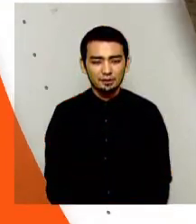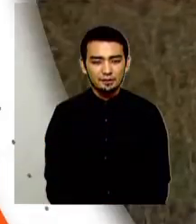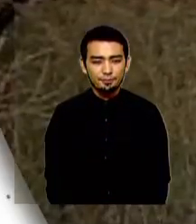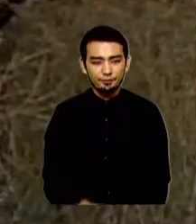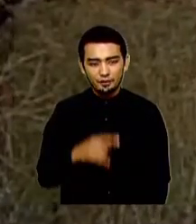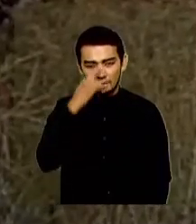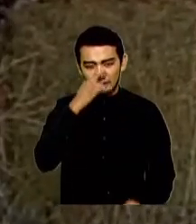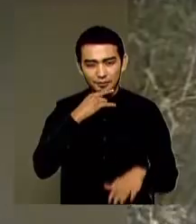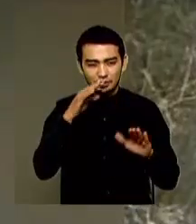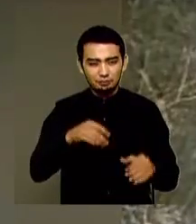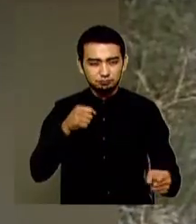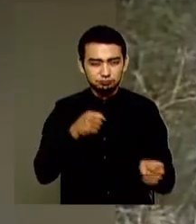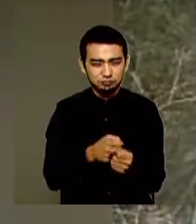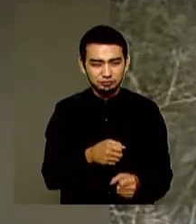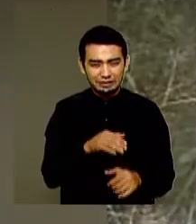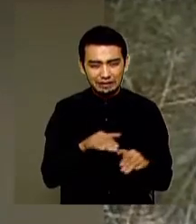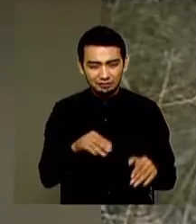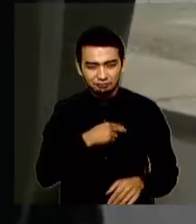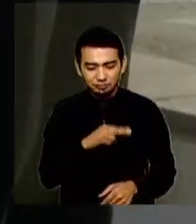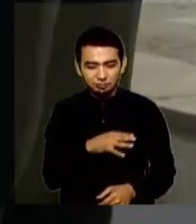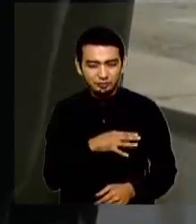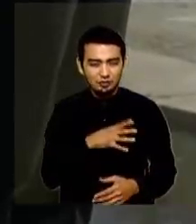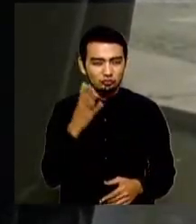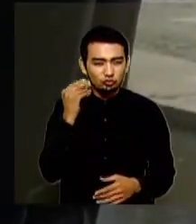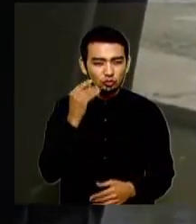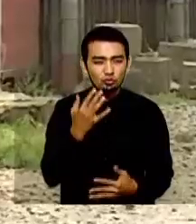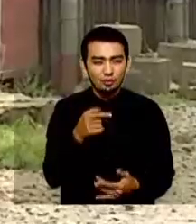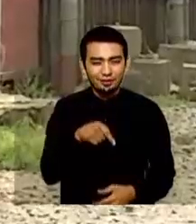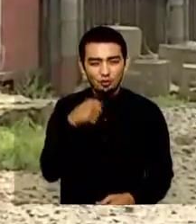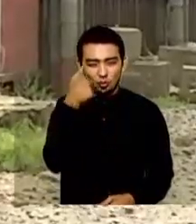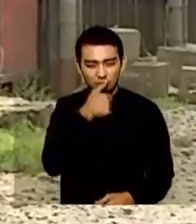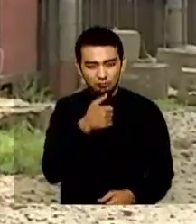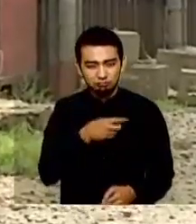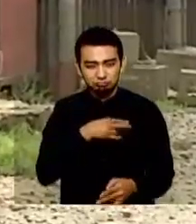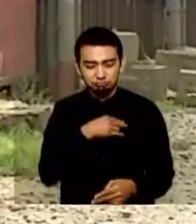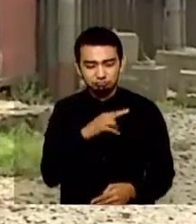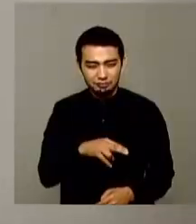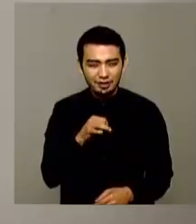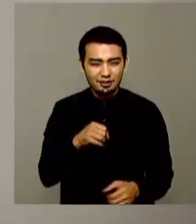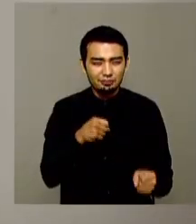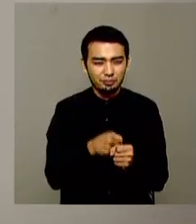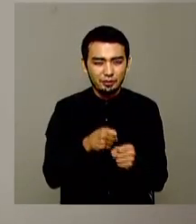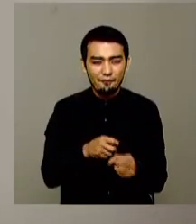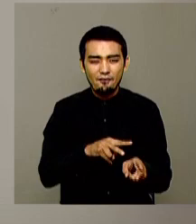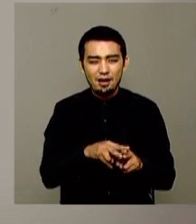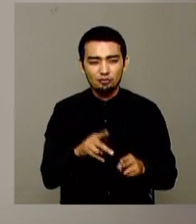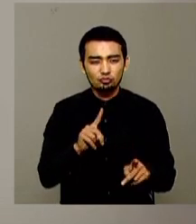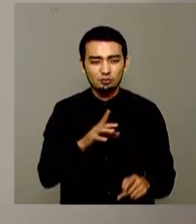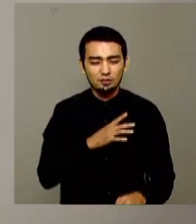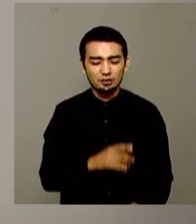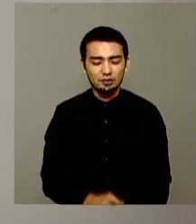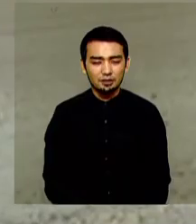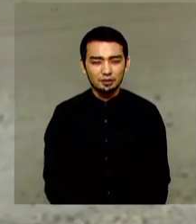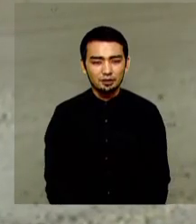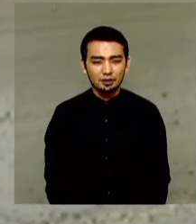В Казахстане в ДТП гибнут дети. Какова статистика за этот год? Что влияет на аварийность? Надо призвать полицию, чтобы она